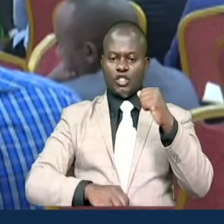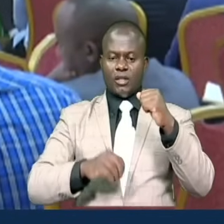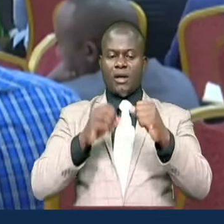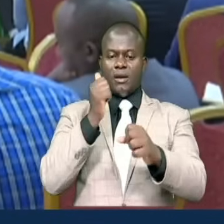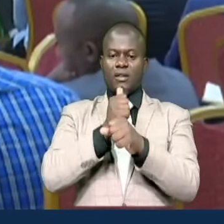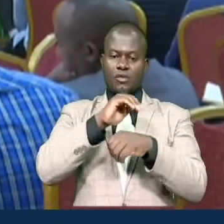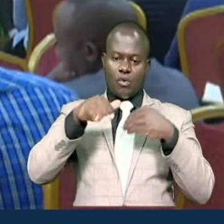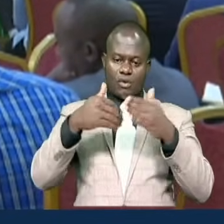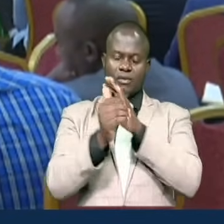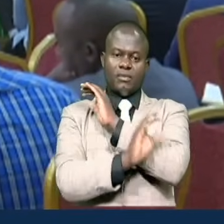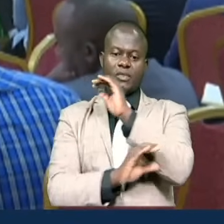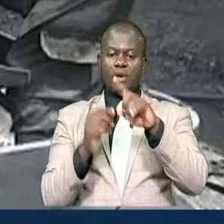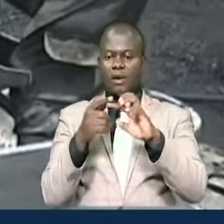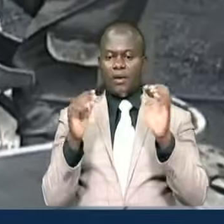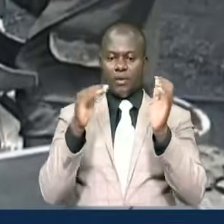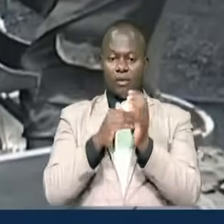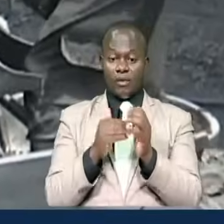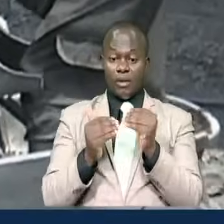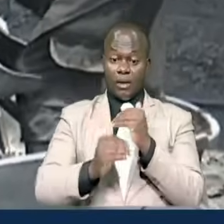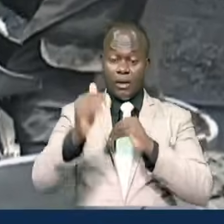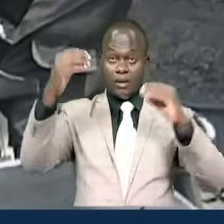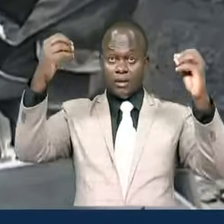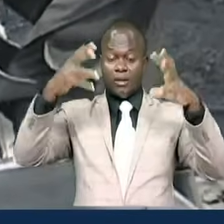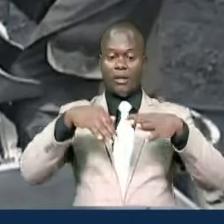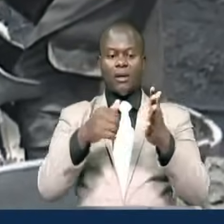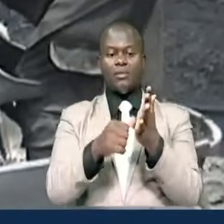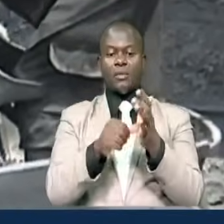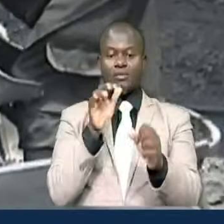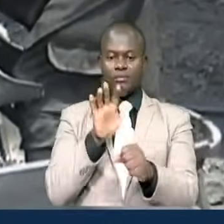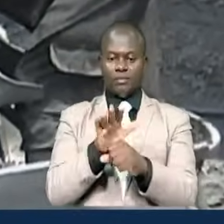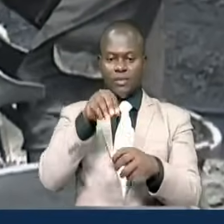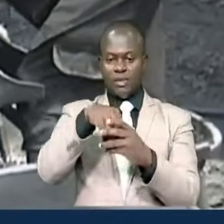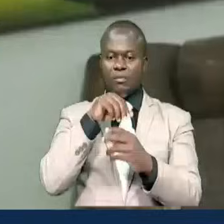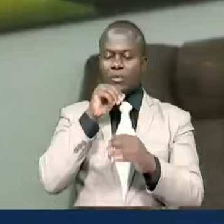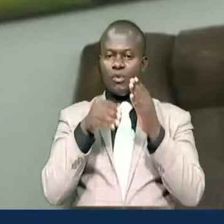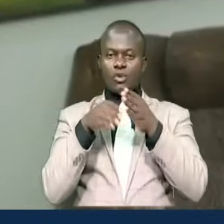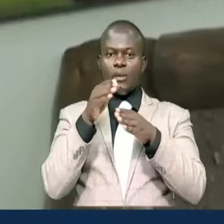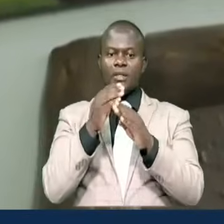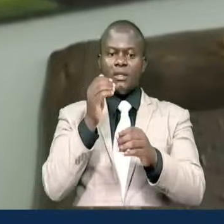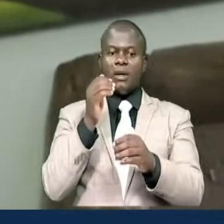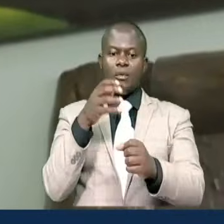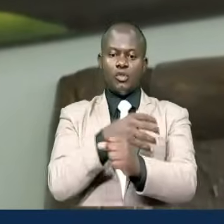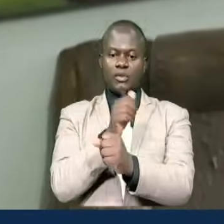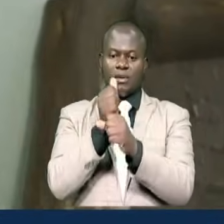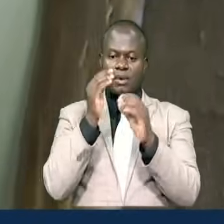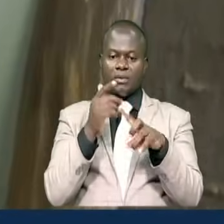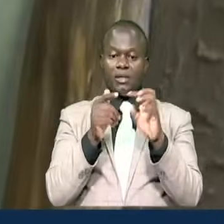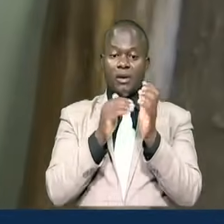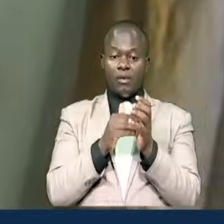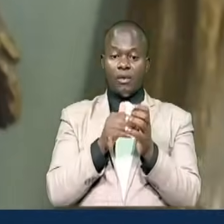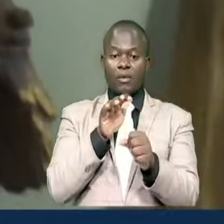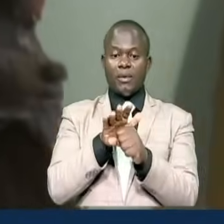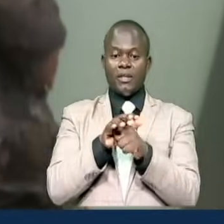by'imirimo mu gihugu gusa ngo haracyagaragara ibibazo birimo kutubakira ubushobozi abakozi ndetse no kuba benshi